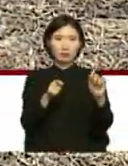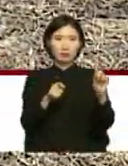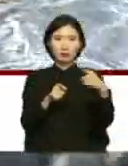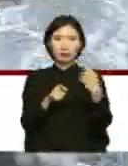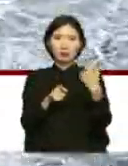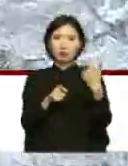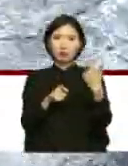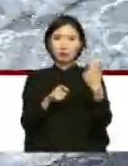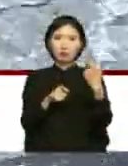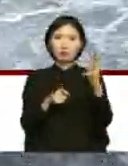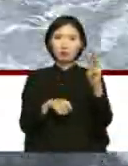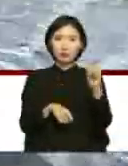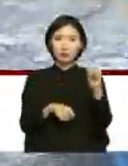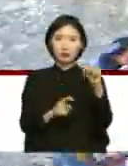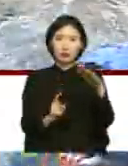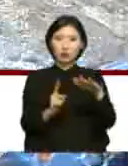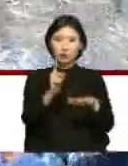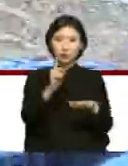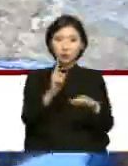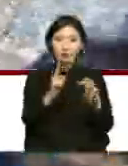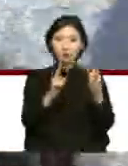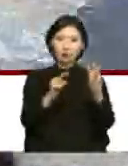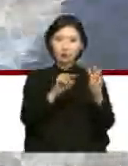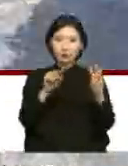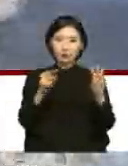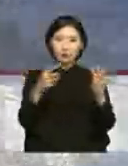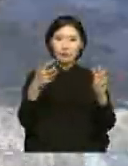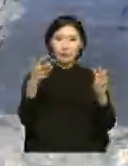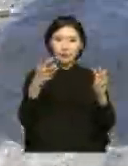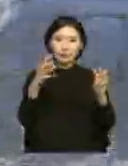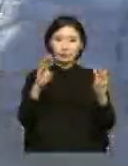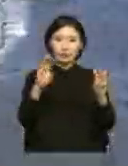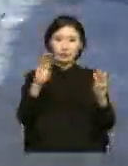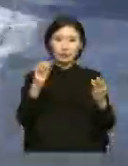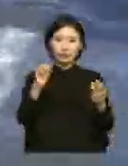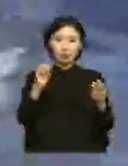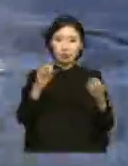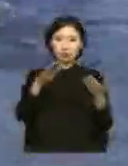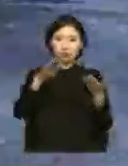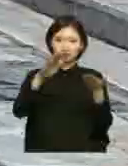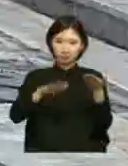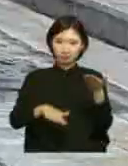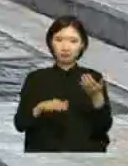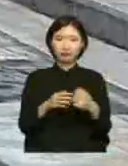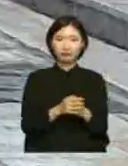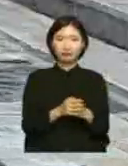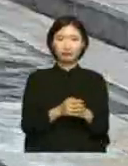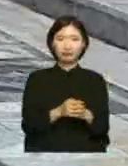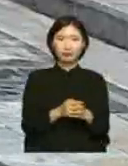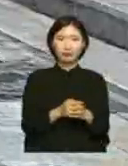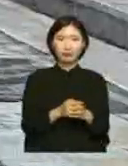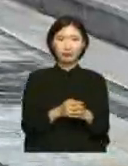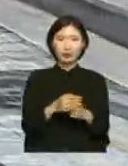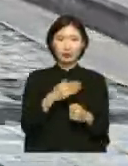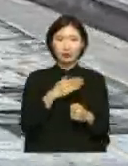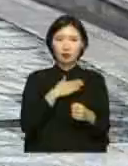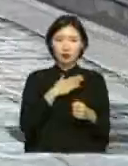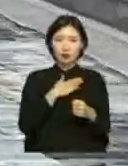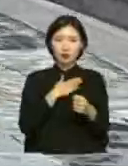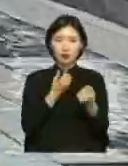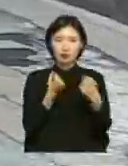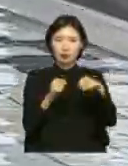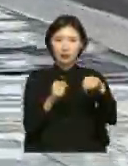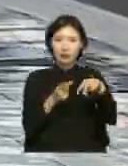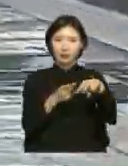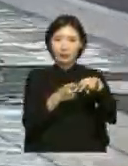미터. 물의 높이는 30에서 최대 80cm로 비교적 낮습니다. 보시는 것처럼 제 종아리 높이의